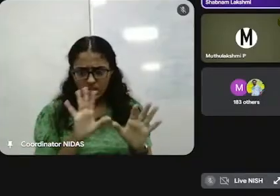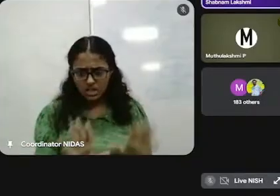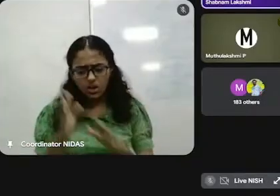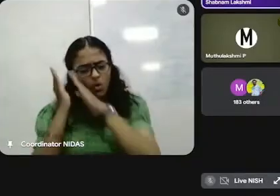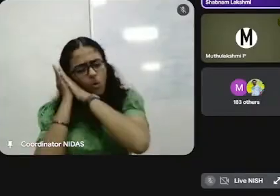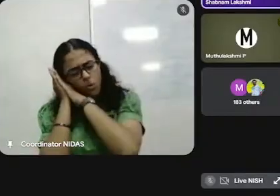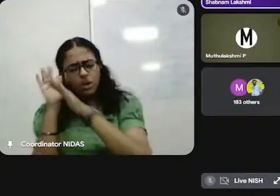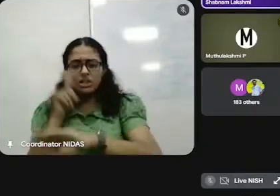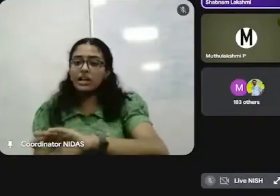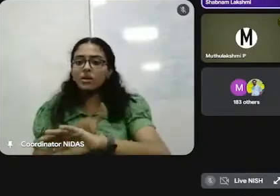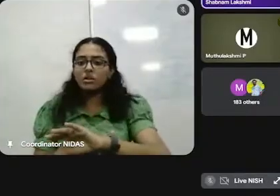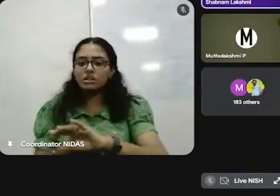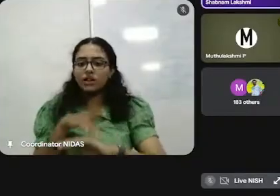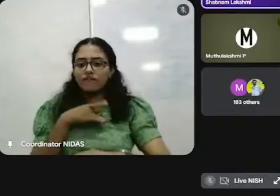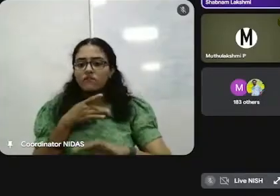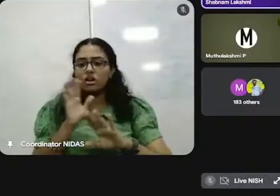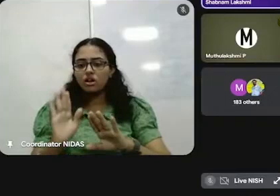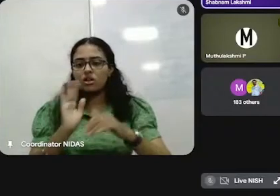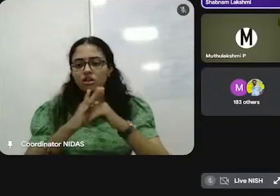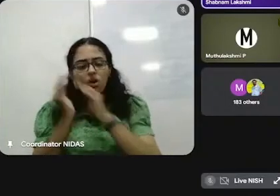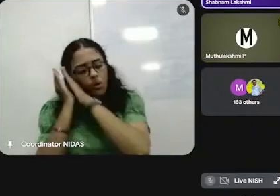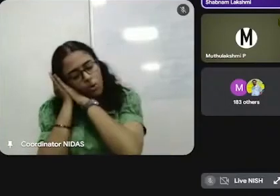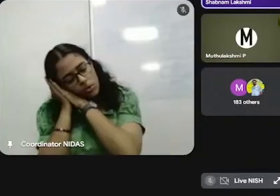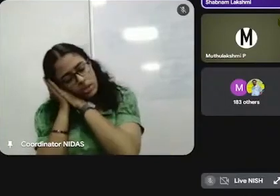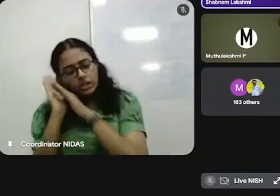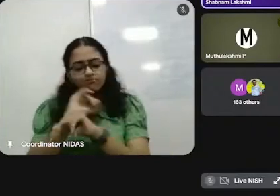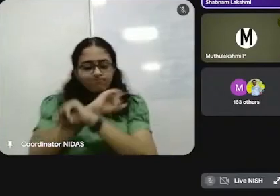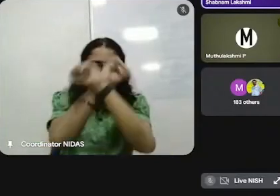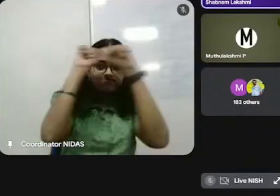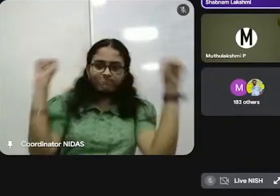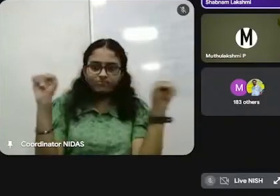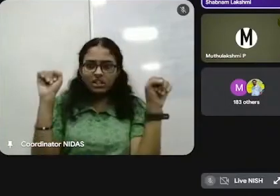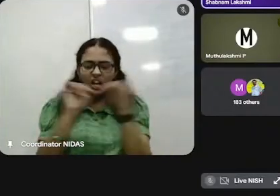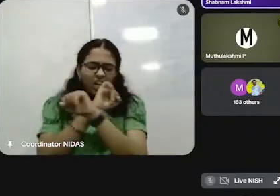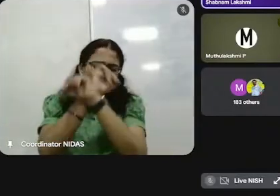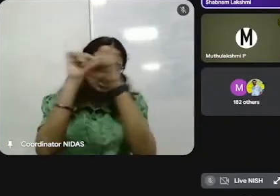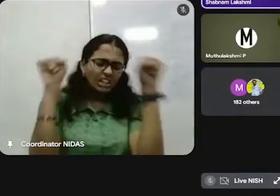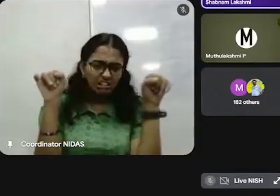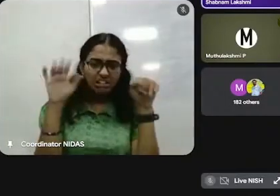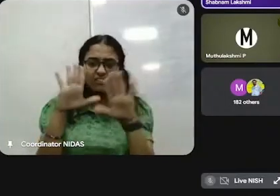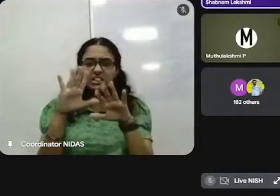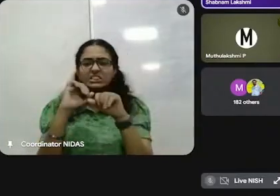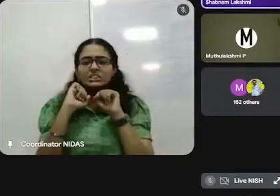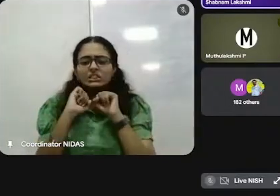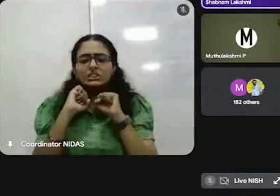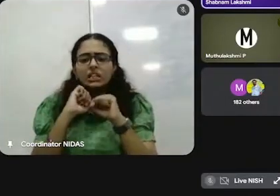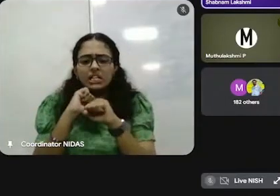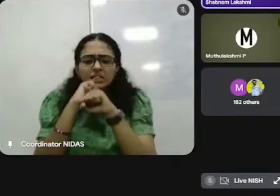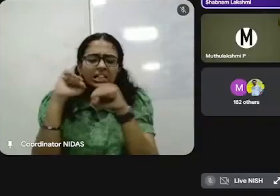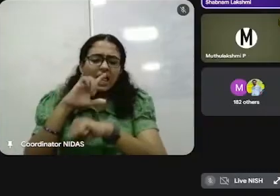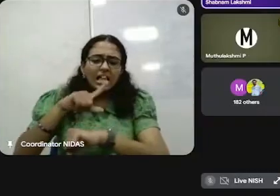ഉറക്കത്തിന്റെ സമയത്താണ് ഇത് അനുഭവപ്പെട്ടിട്ടുള്ളത്. ഉറക്കം കഴിഞ്ഞ് എഴുന്നേറ്റ് കഴിഞ്ഞാല് അത് എഴുന്നേക്കാൻ വേണ്ടി ഒരുപാട് സമയം കഴിഞ്ഞിട്ടാണ് എഴുന്നേക്കാൻ